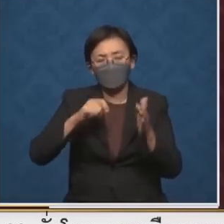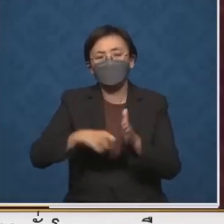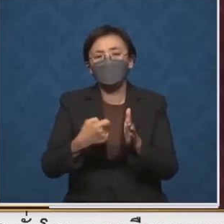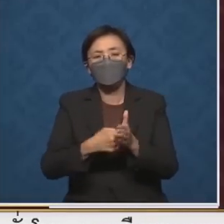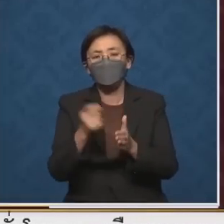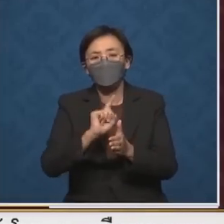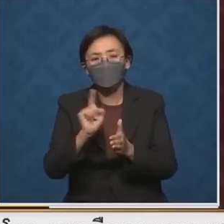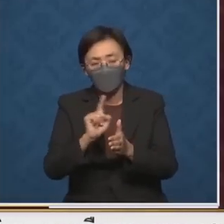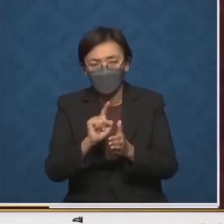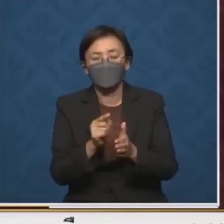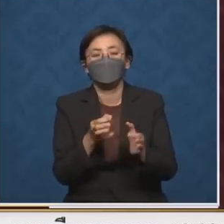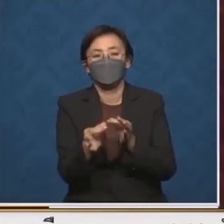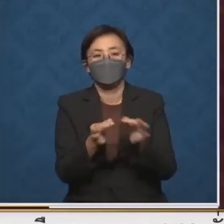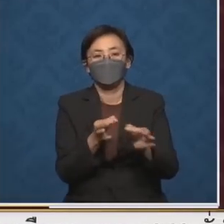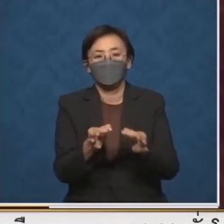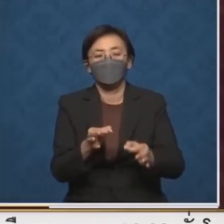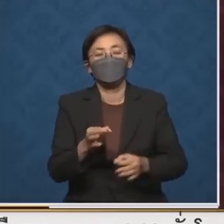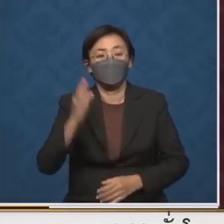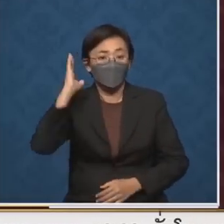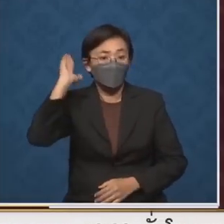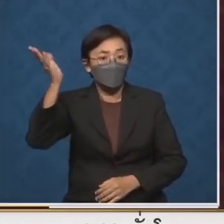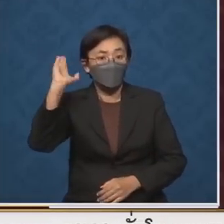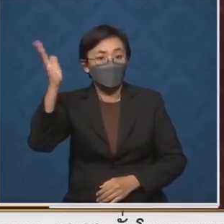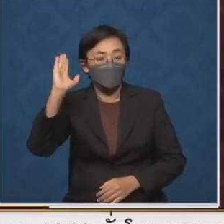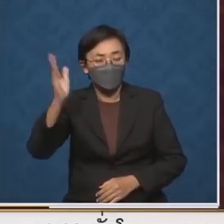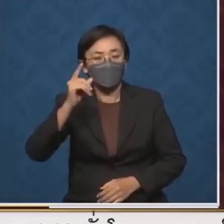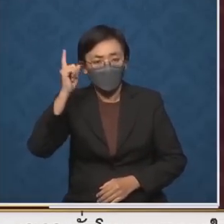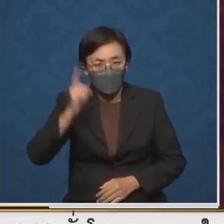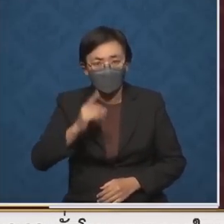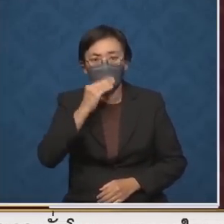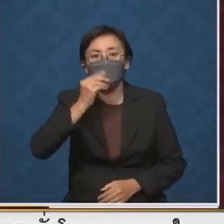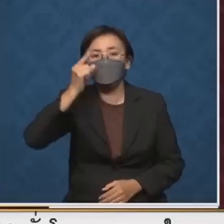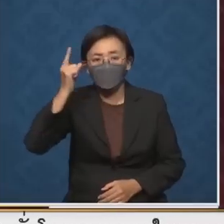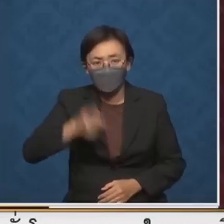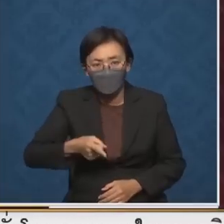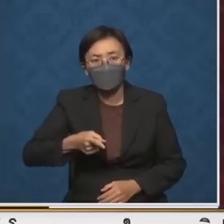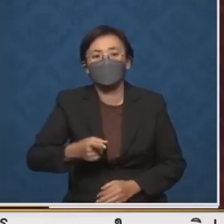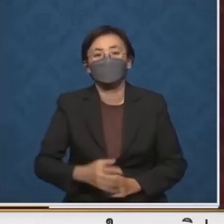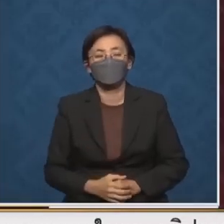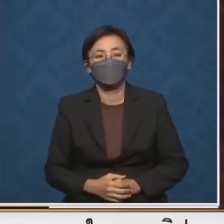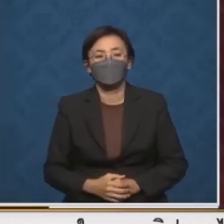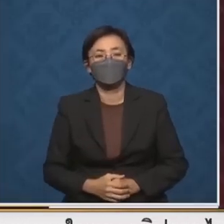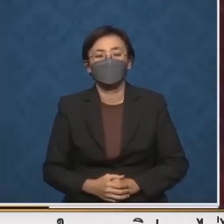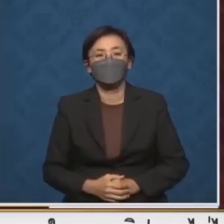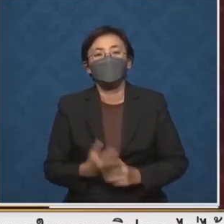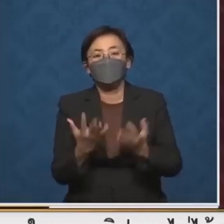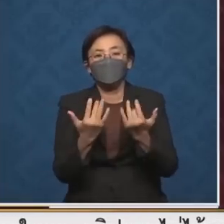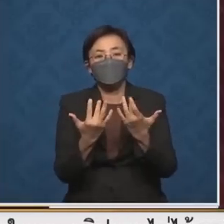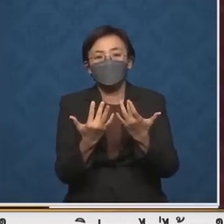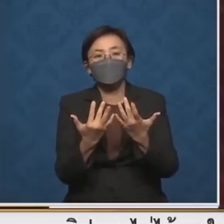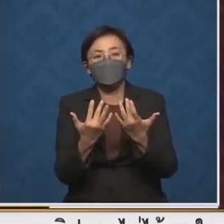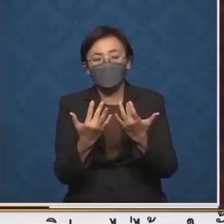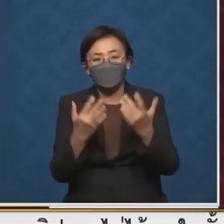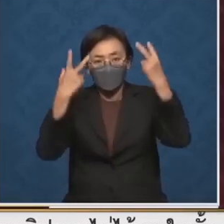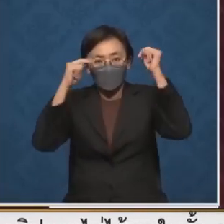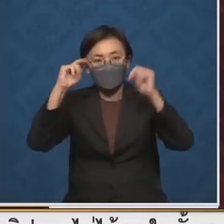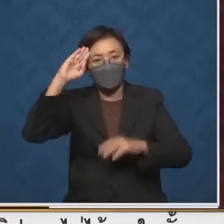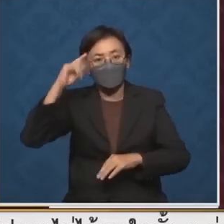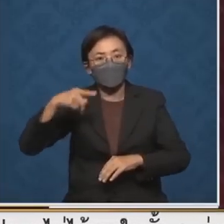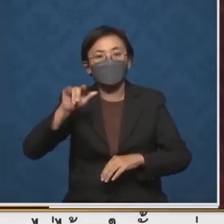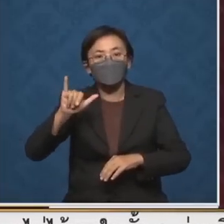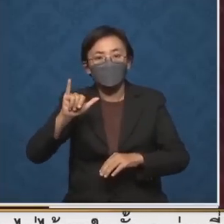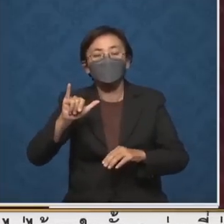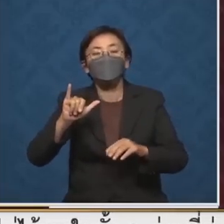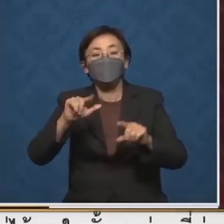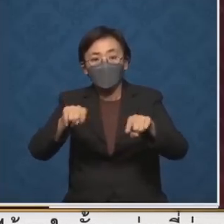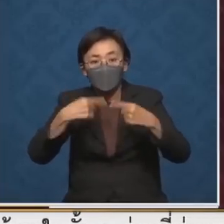ย้ำนะฮะพี่ปรายในสัภาต้องเอาความจริมาพูดกันนะฮแล้วเดียวผมจะรอฟังท่บายุตรัวออกมาตอบแล้วตอบตรง